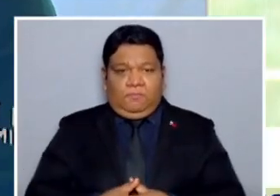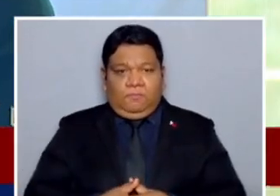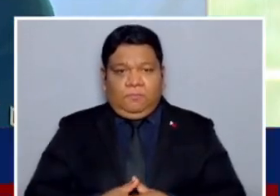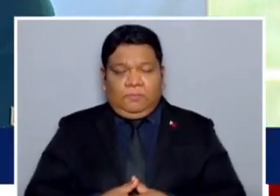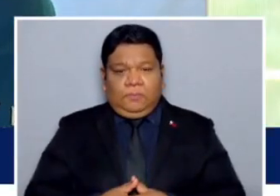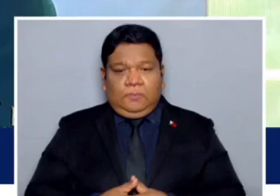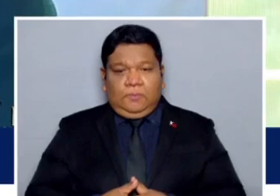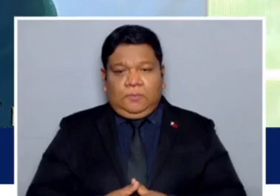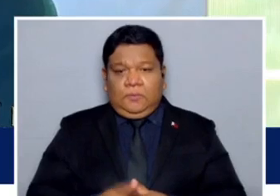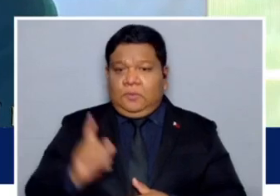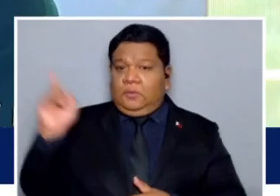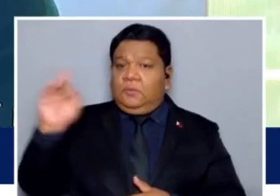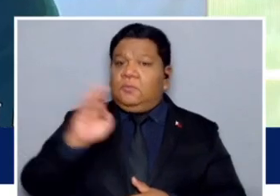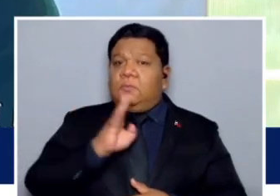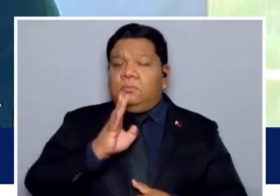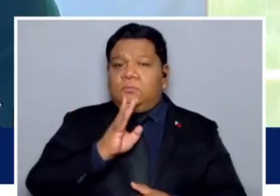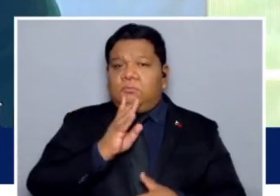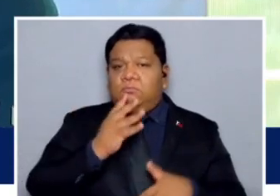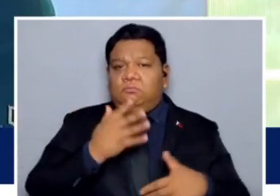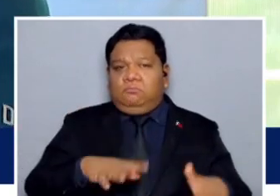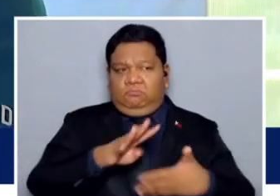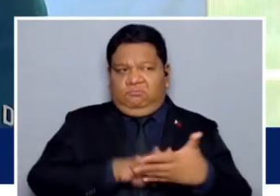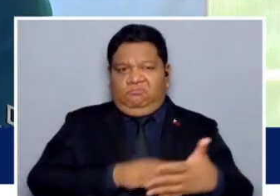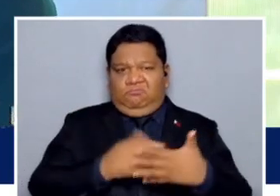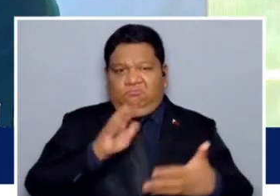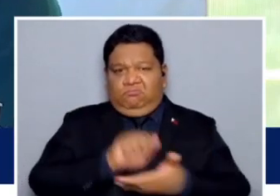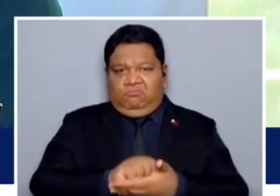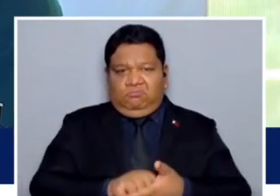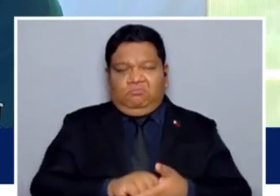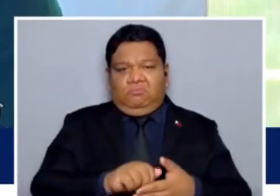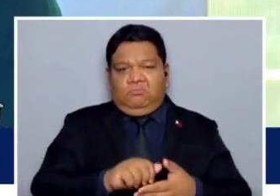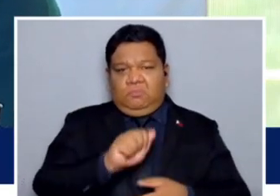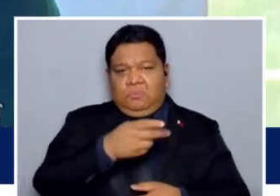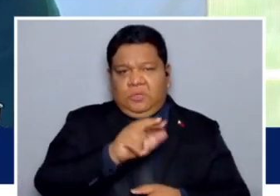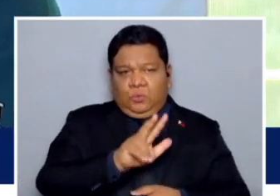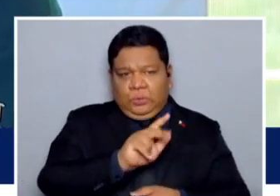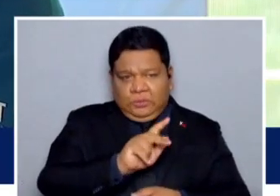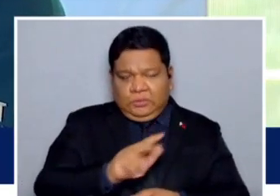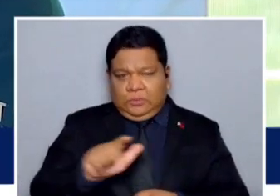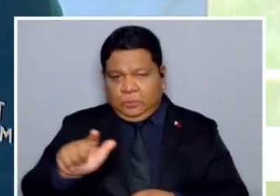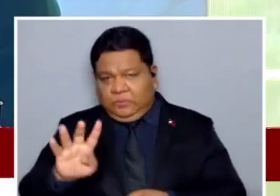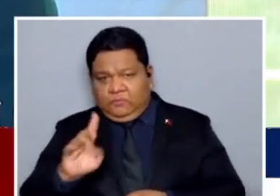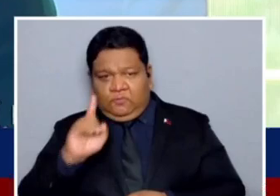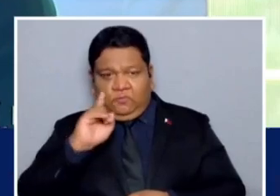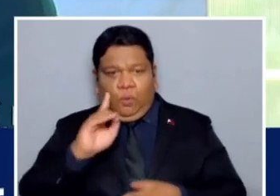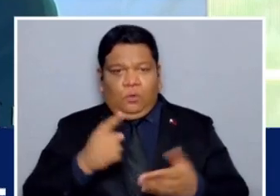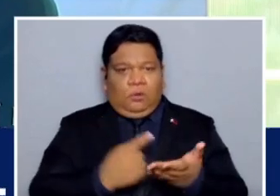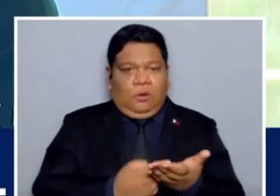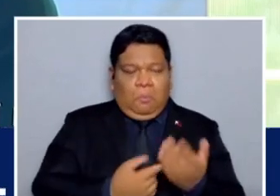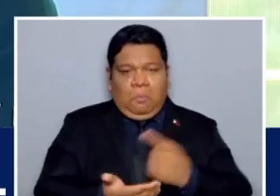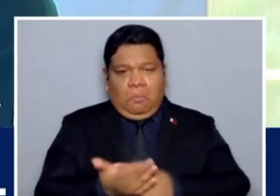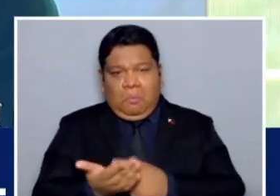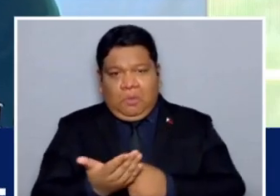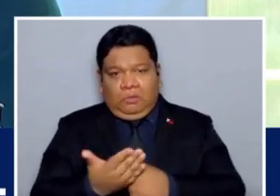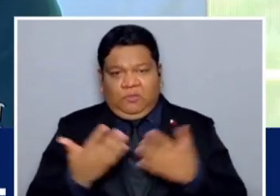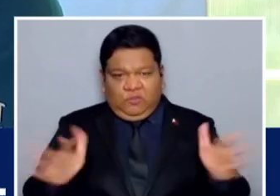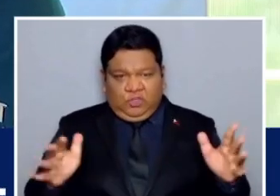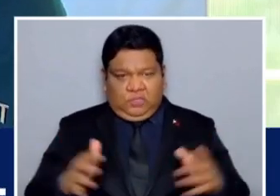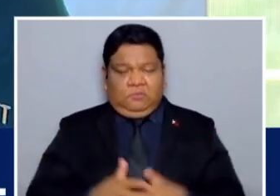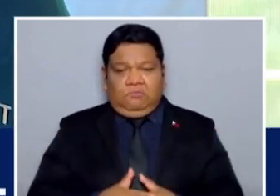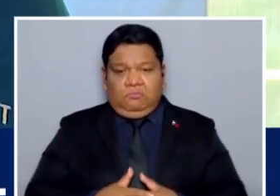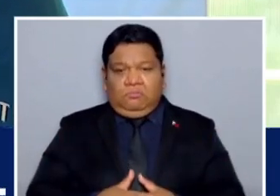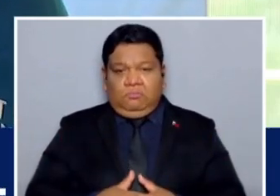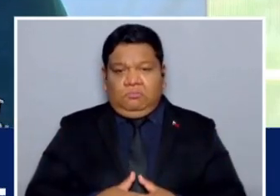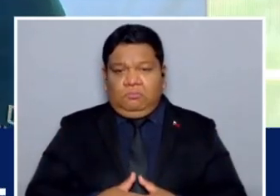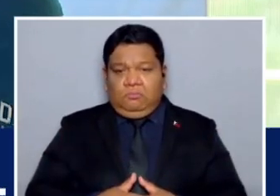Nakaschedule na rin sa amin yung 23 na debates, 23 and 24 for the presidentials. Tapos biglang iuusog.